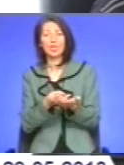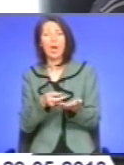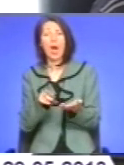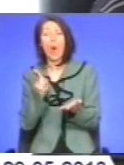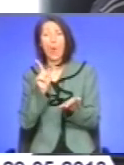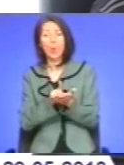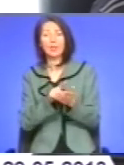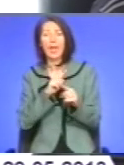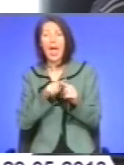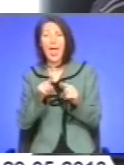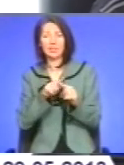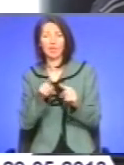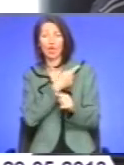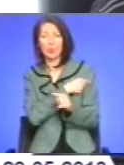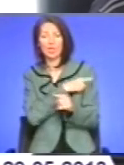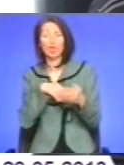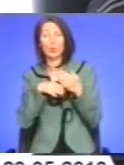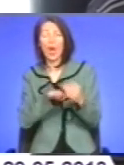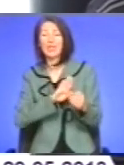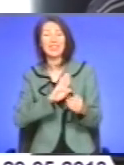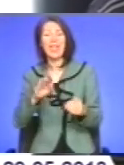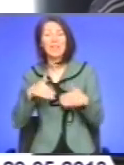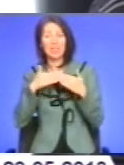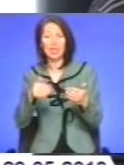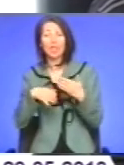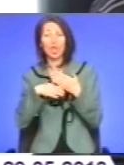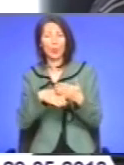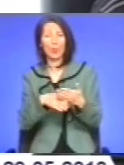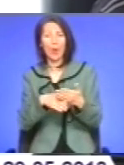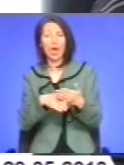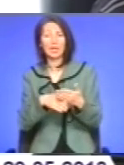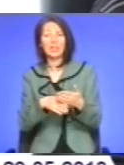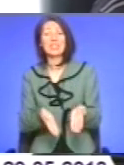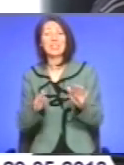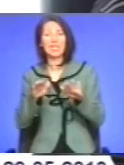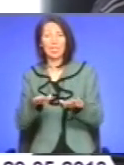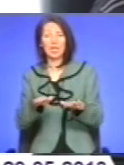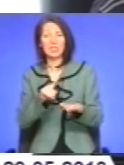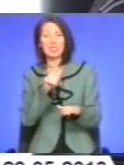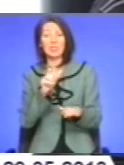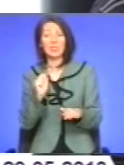екстреної медичної допомоги. А невідкладна допомога залишається